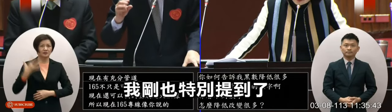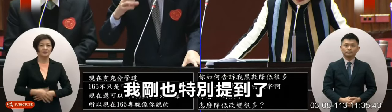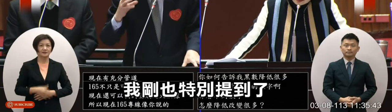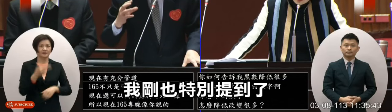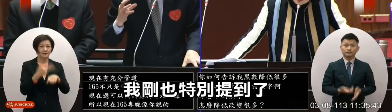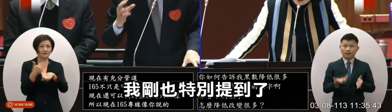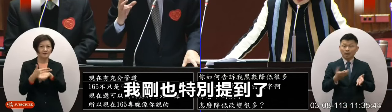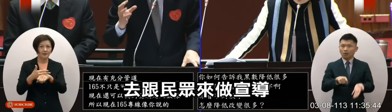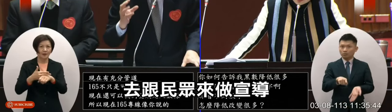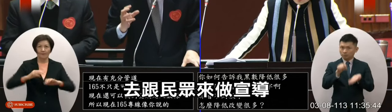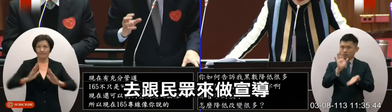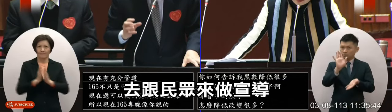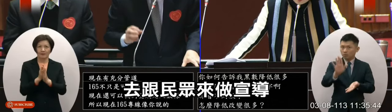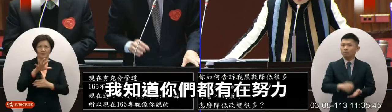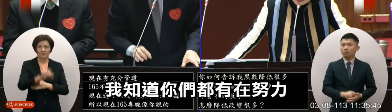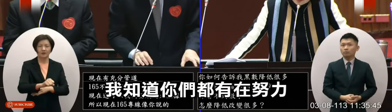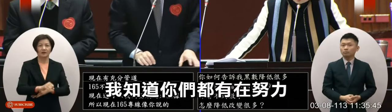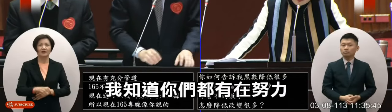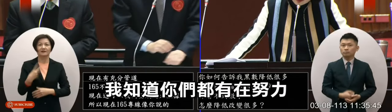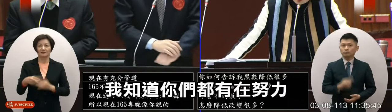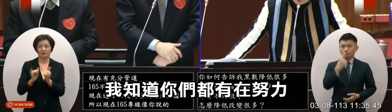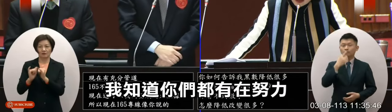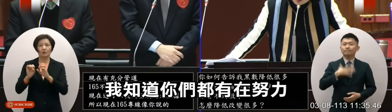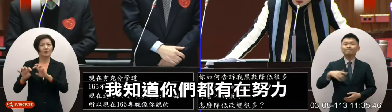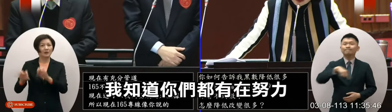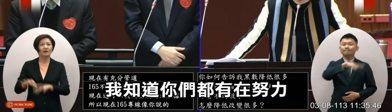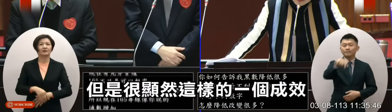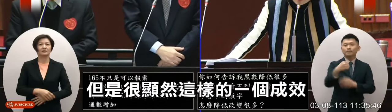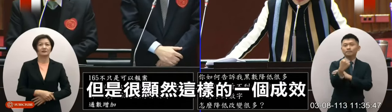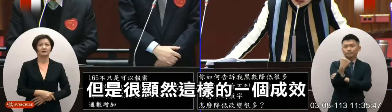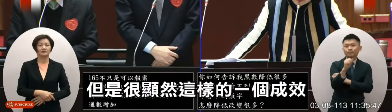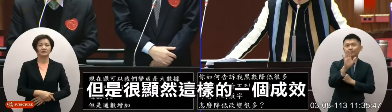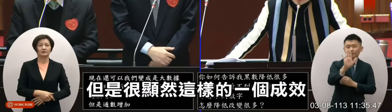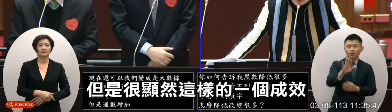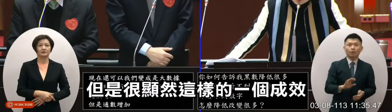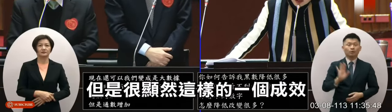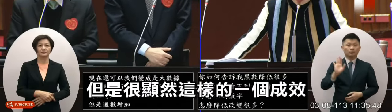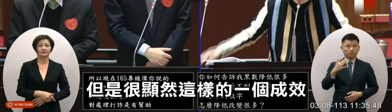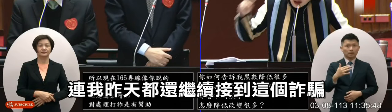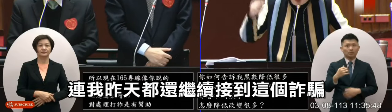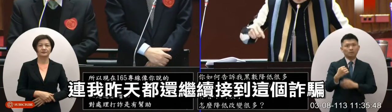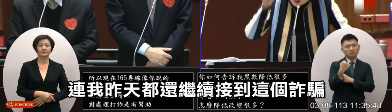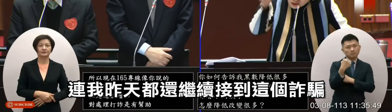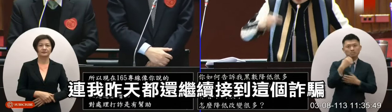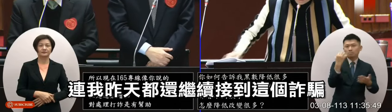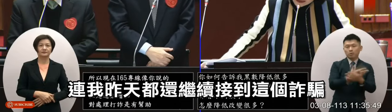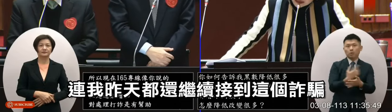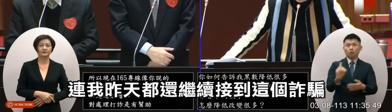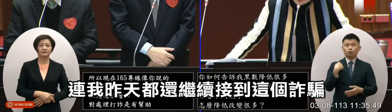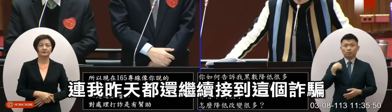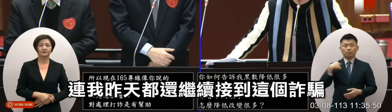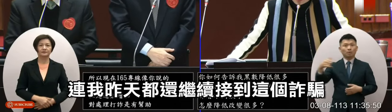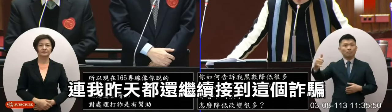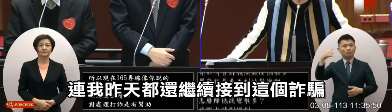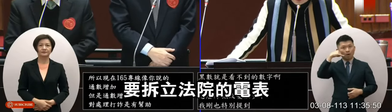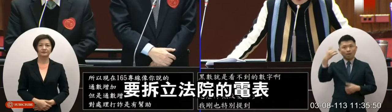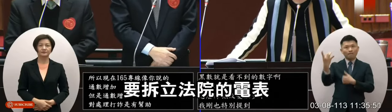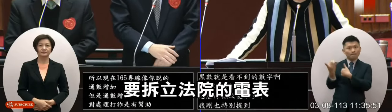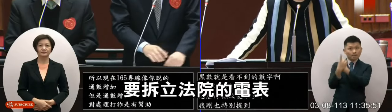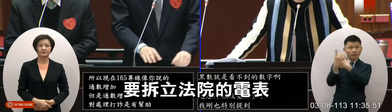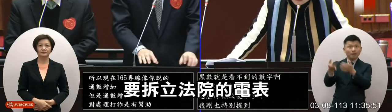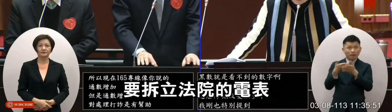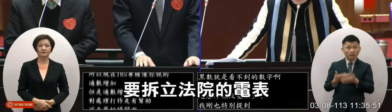法去跟民众来做宣导。 我知道你们都有在努力，但是很显然这样的一个成效，连我昨天都还继续接到这个诈